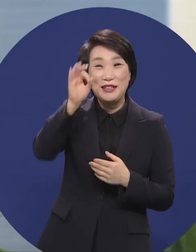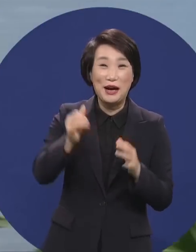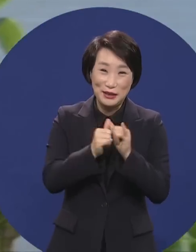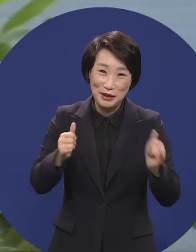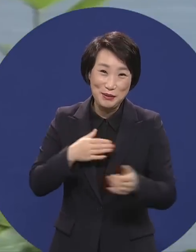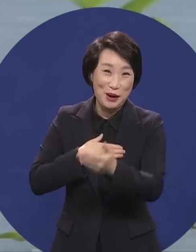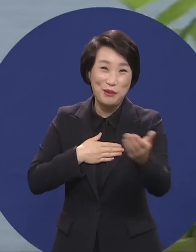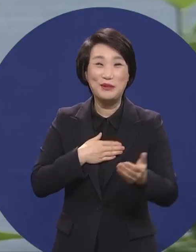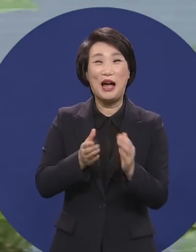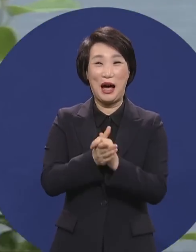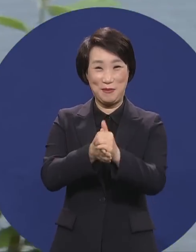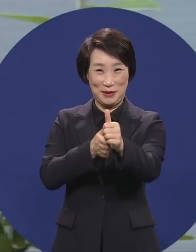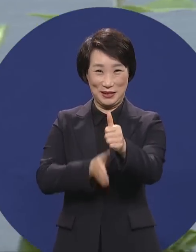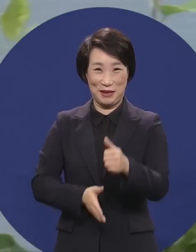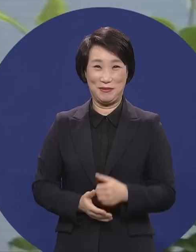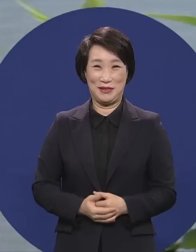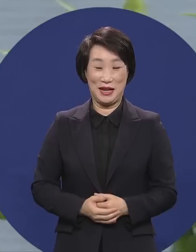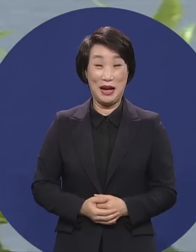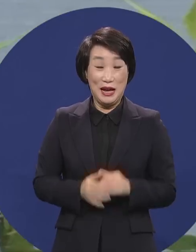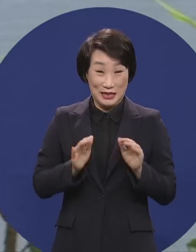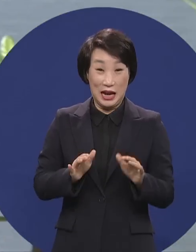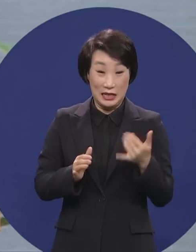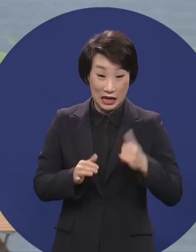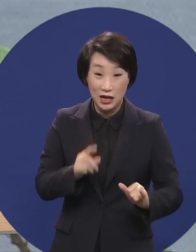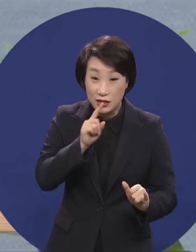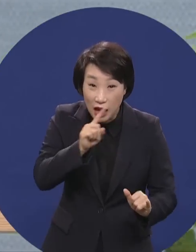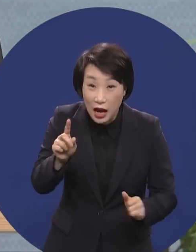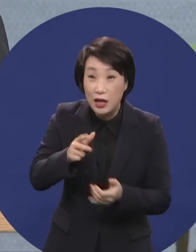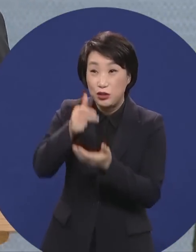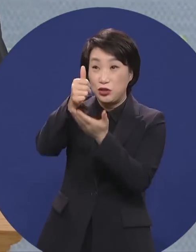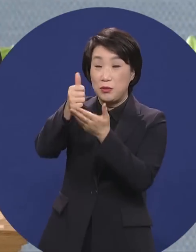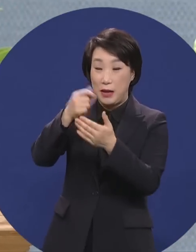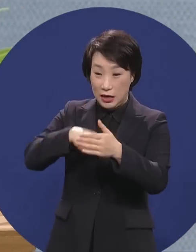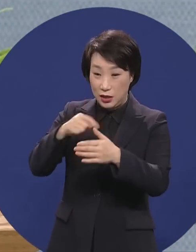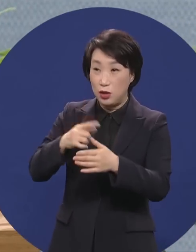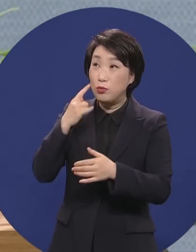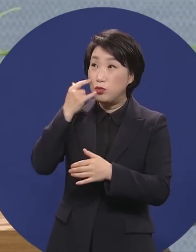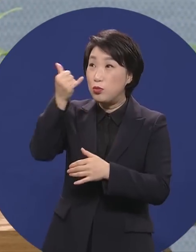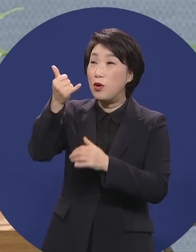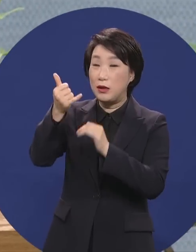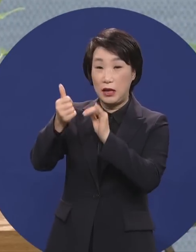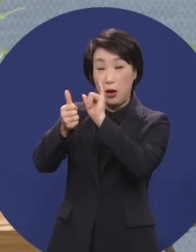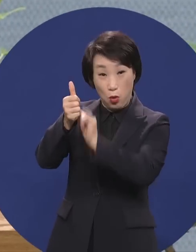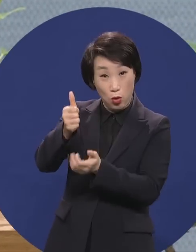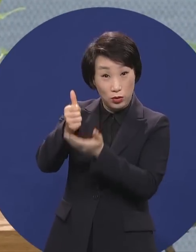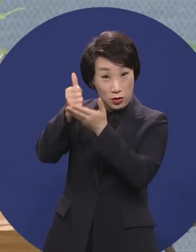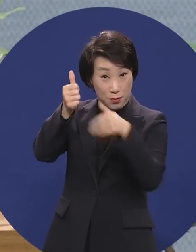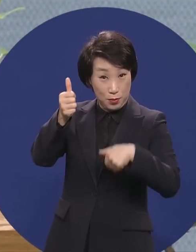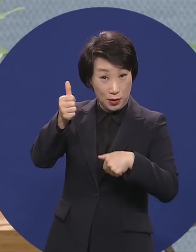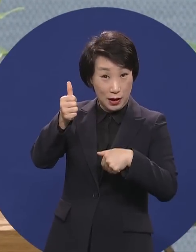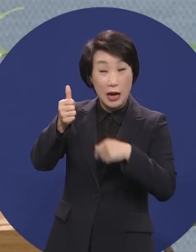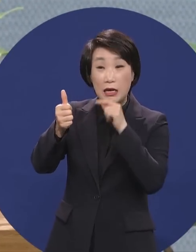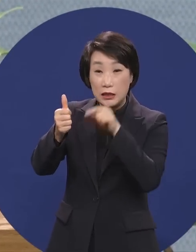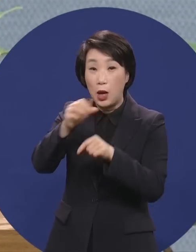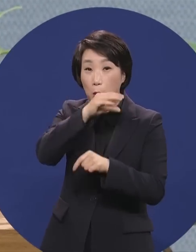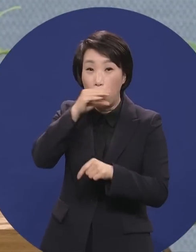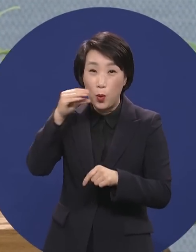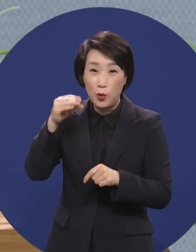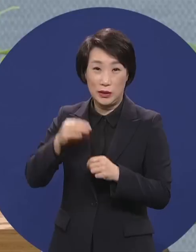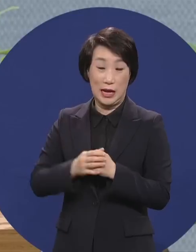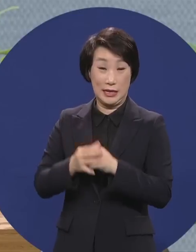인정하시면 아멘 합시다. 자, 자녀들아, 주 안에서 부모에게 공경해. 이것이